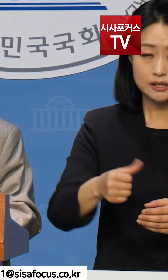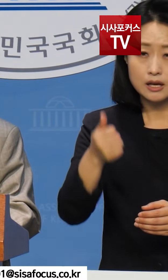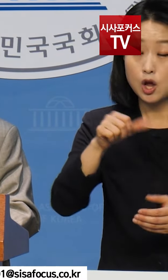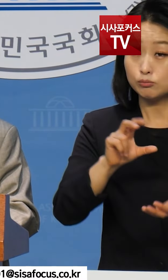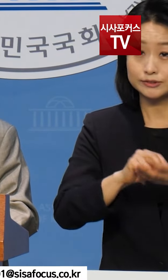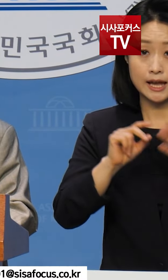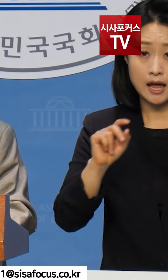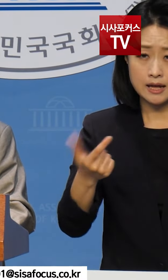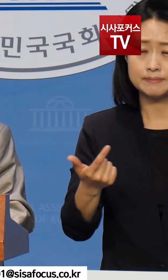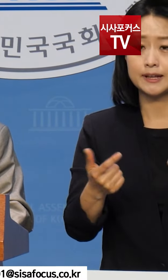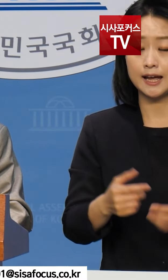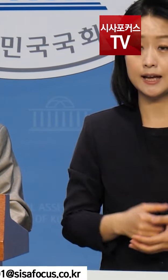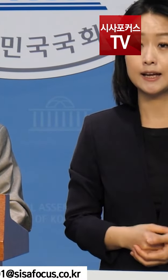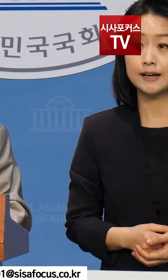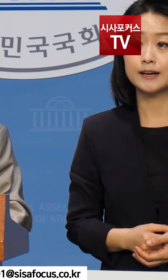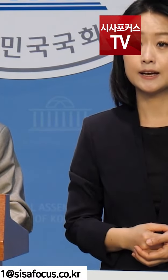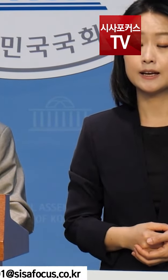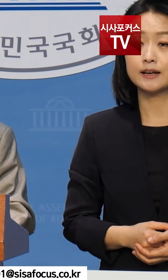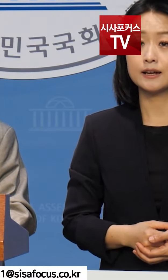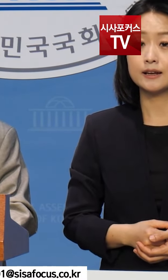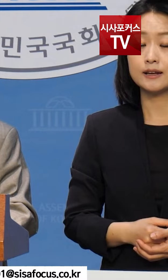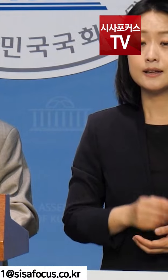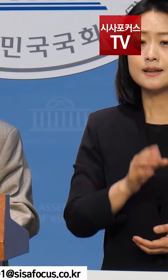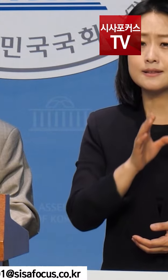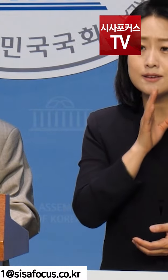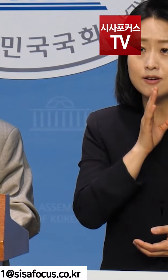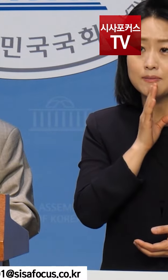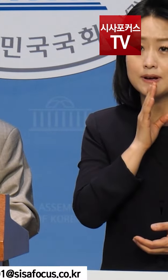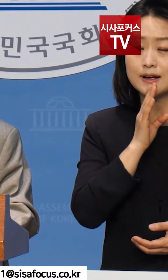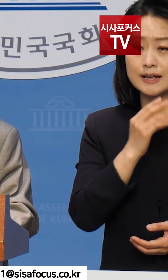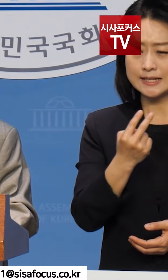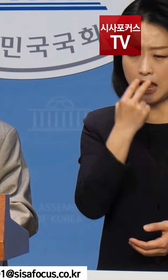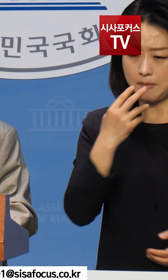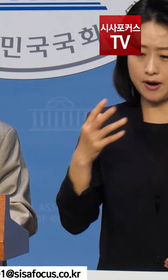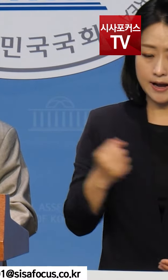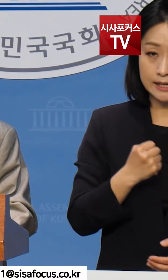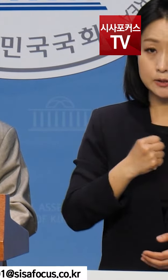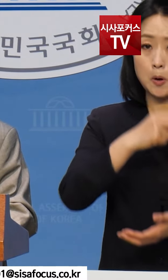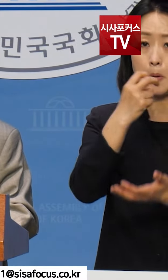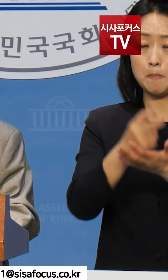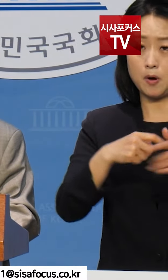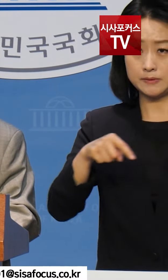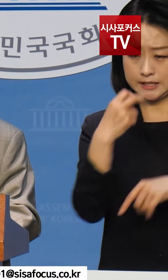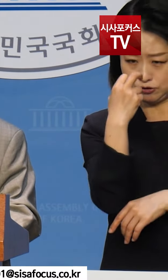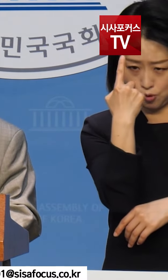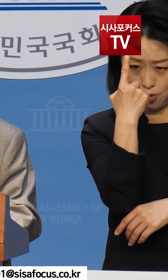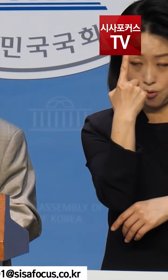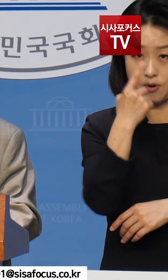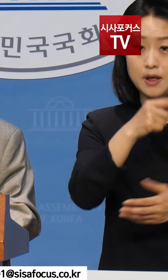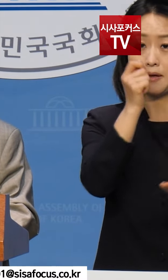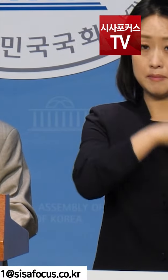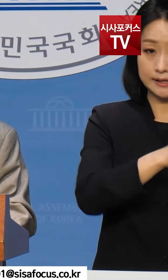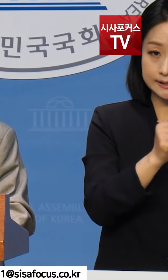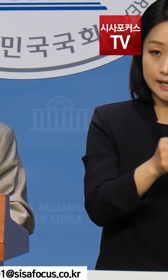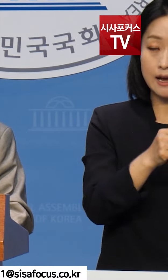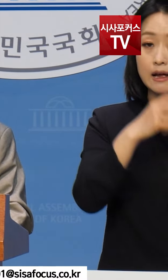더 중요합니다. 목숨 걸고 법치주의를 수호해야 할 법관과